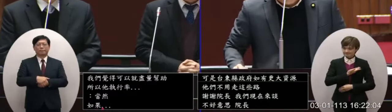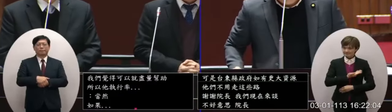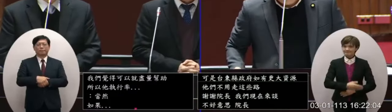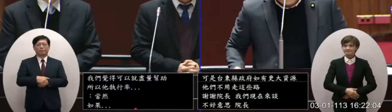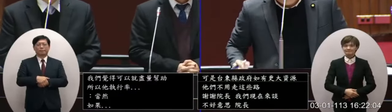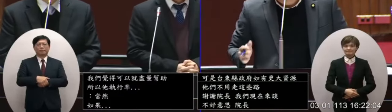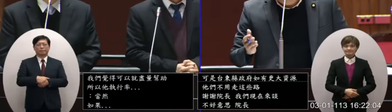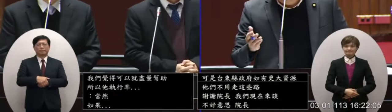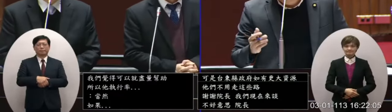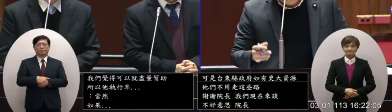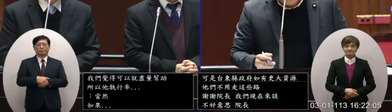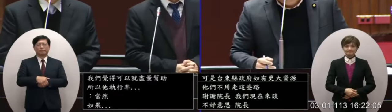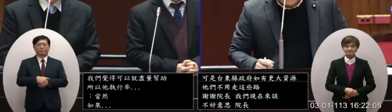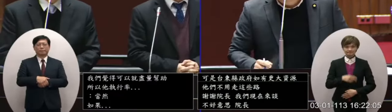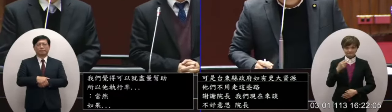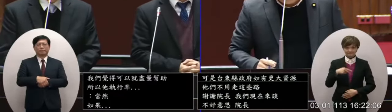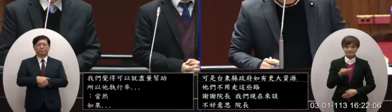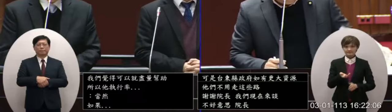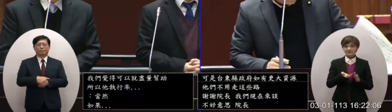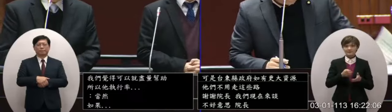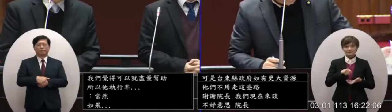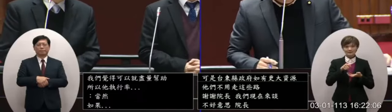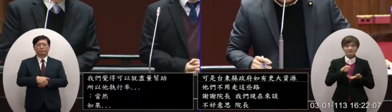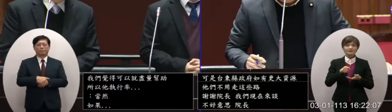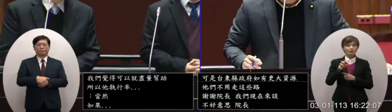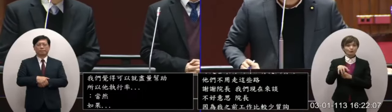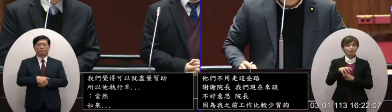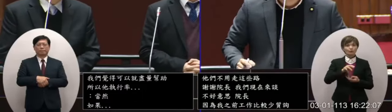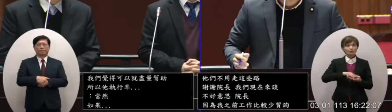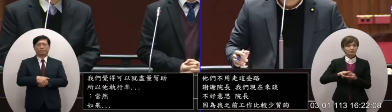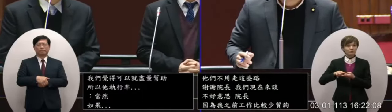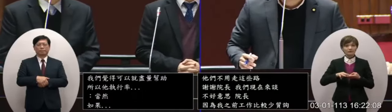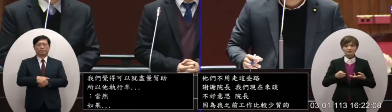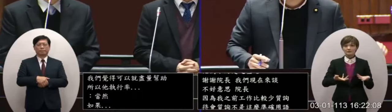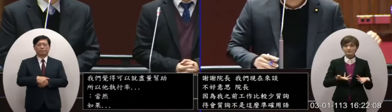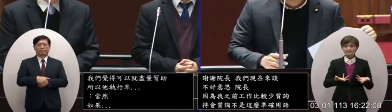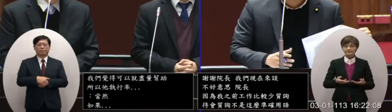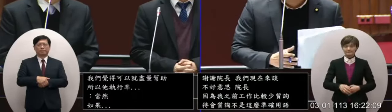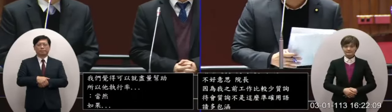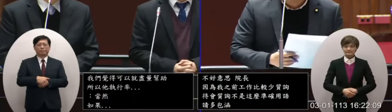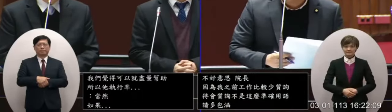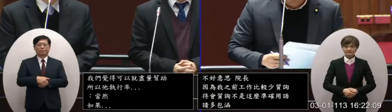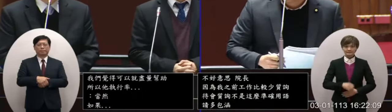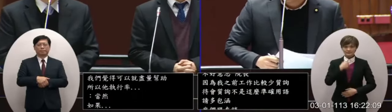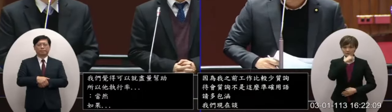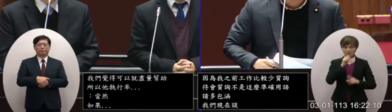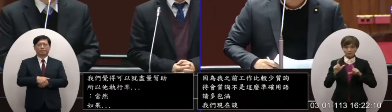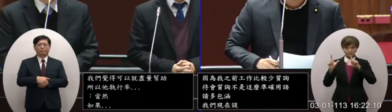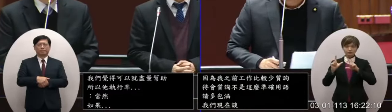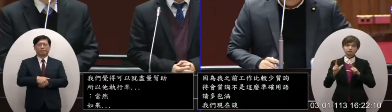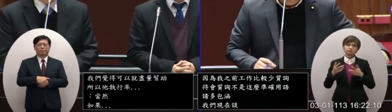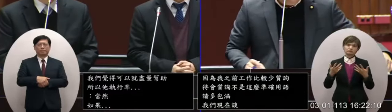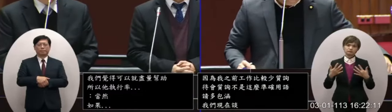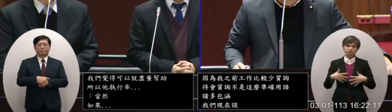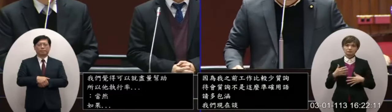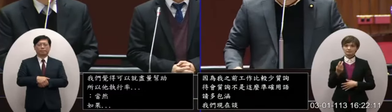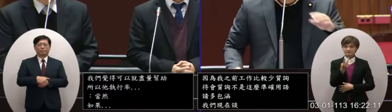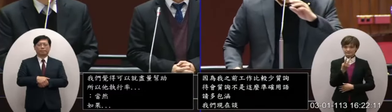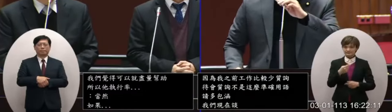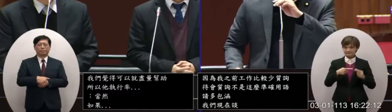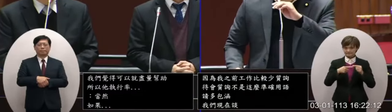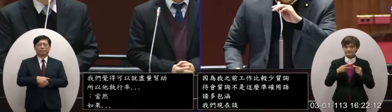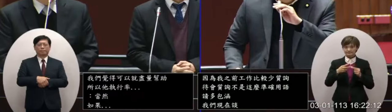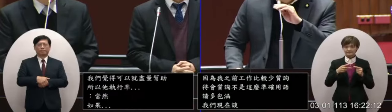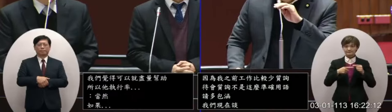们现在谈的就是刚才提到的，就是有提到农业嘛哈。那我们直接就来讲农业好了。台东大概两个问题，一个农业问题。